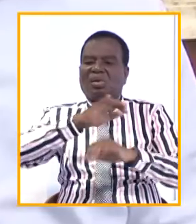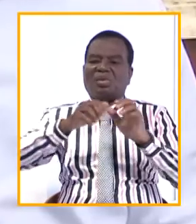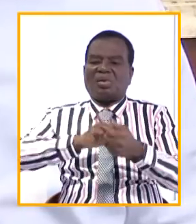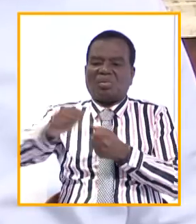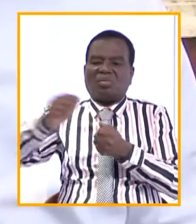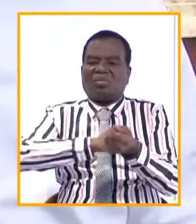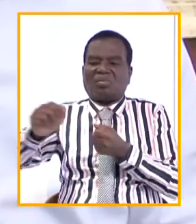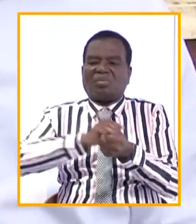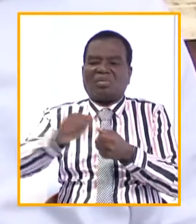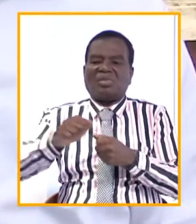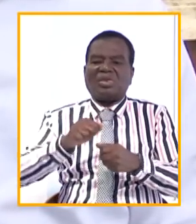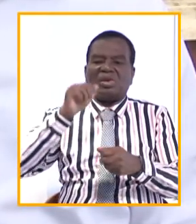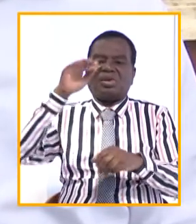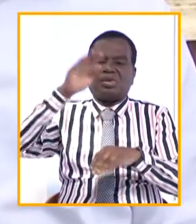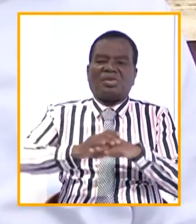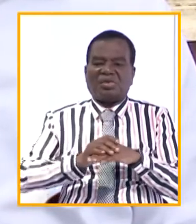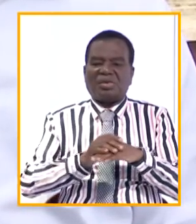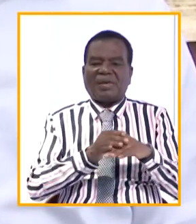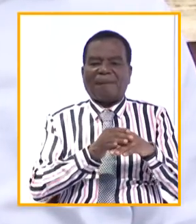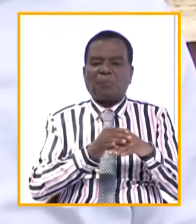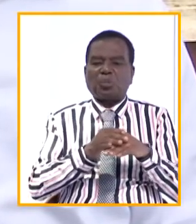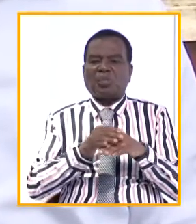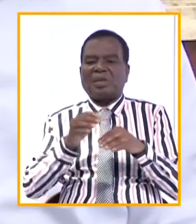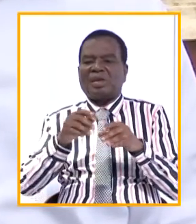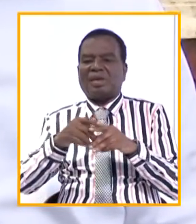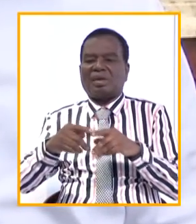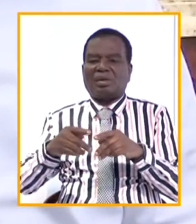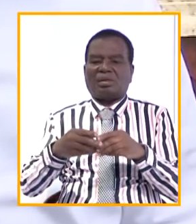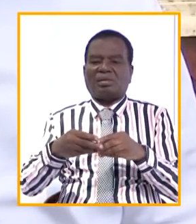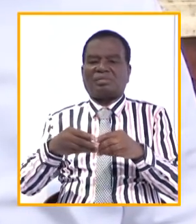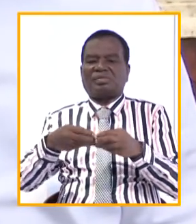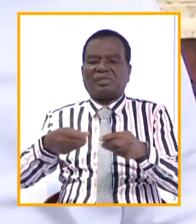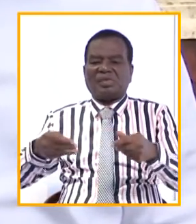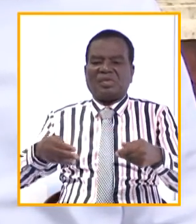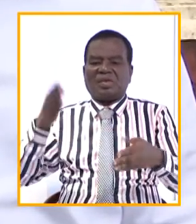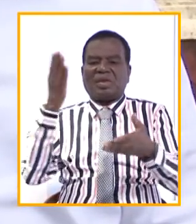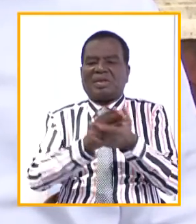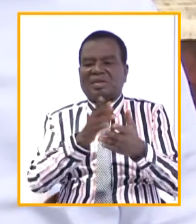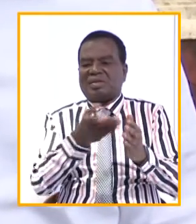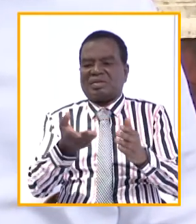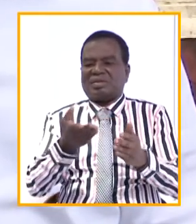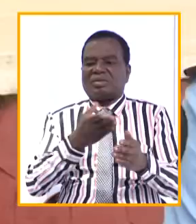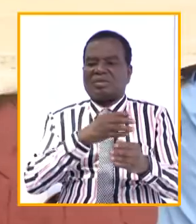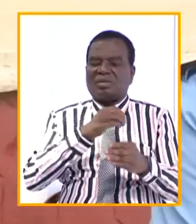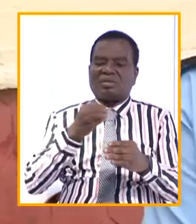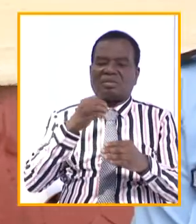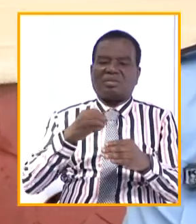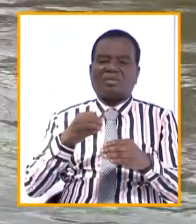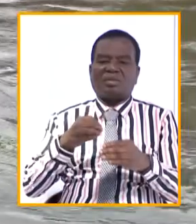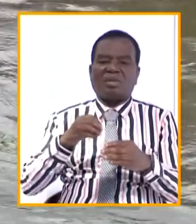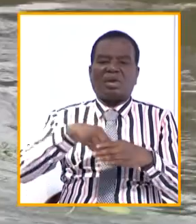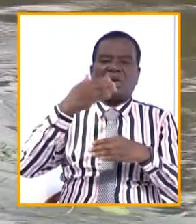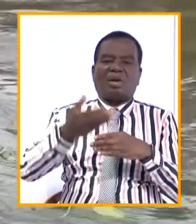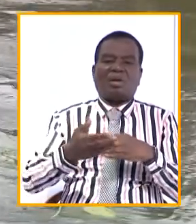Si nos terrains s'arrêtent quelque part, il ne faut pas prendre les 2-3 mètres qui sont au-delà de nos terrains. C'est tout ça qui conduit à des problèmes.